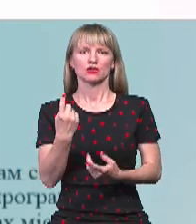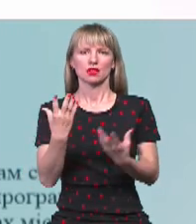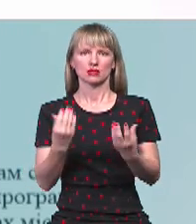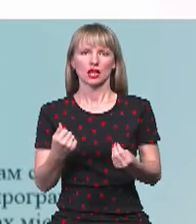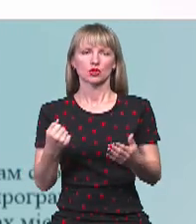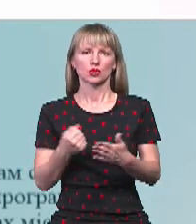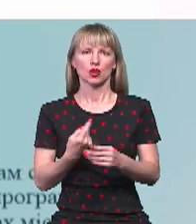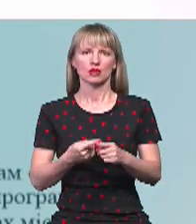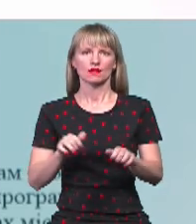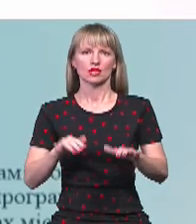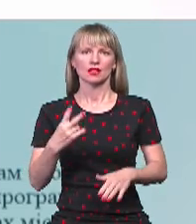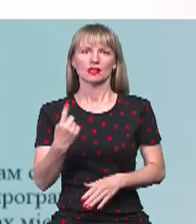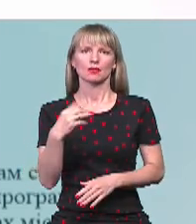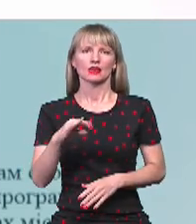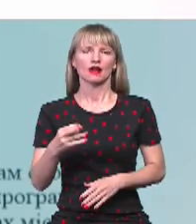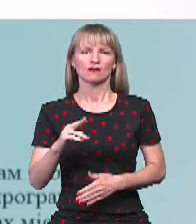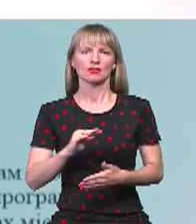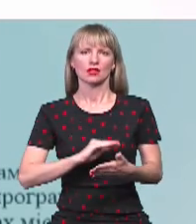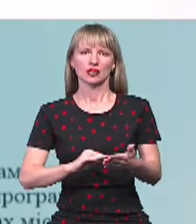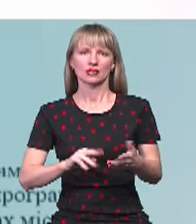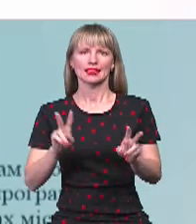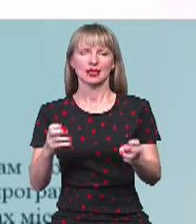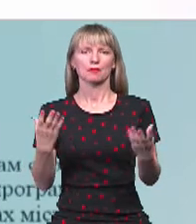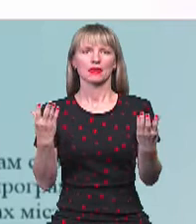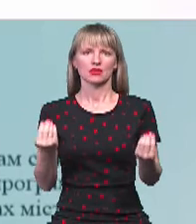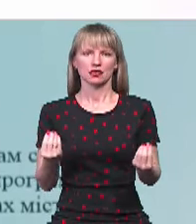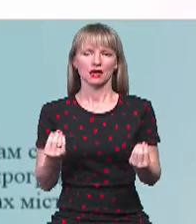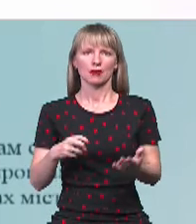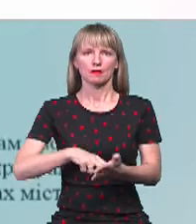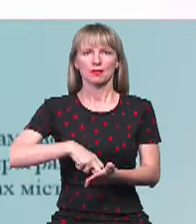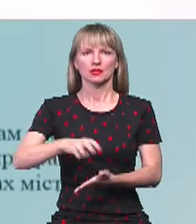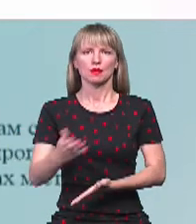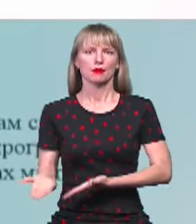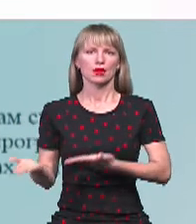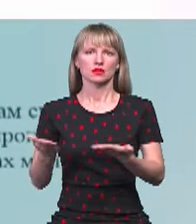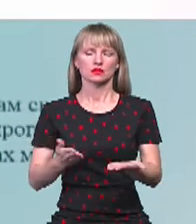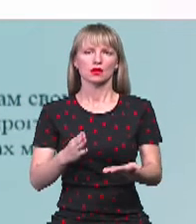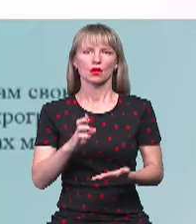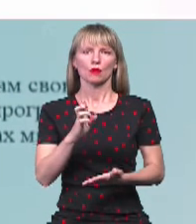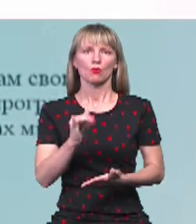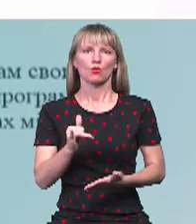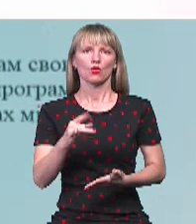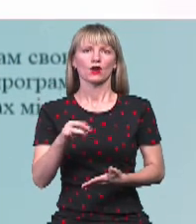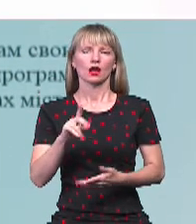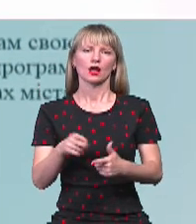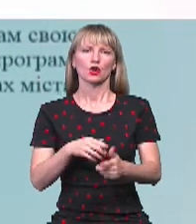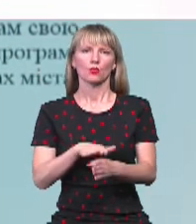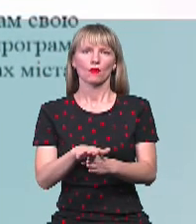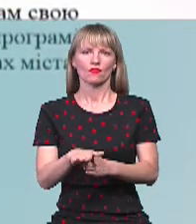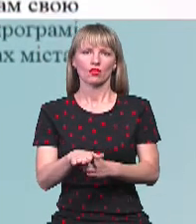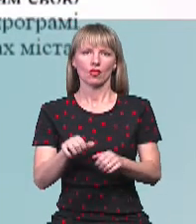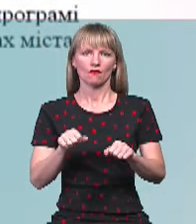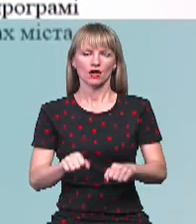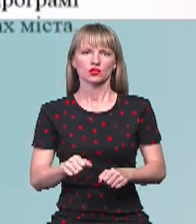рішення, 21 травня, редакція «Теми дня» офіційним листом запросила міського голову або уповноважену їм